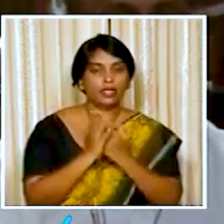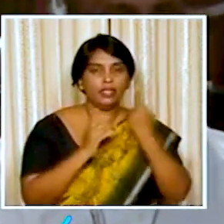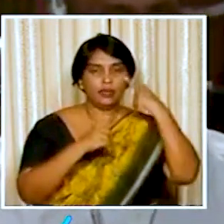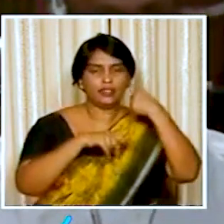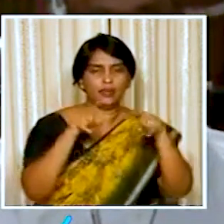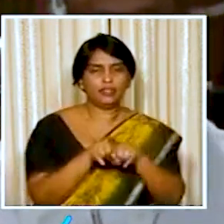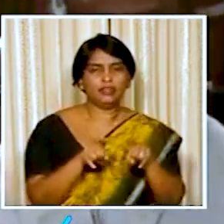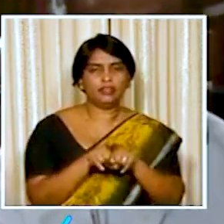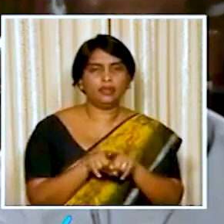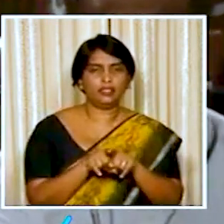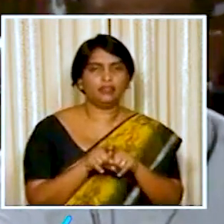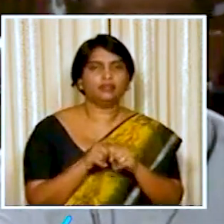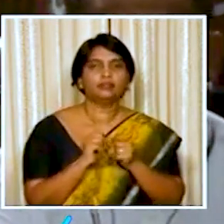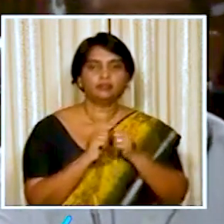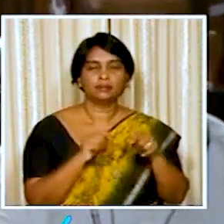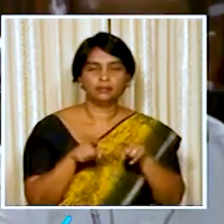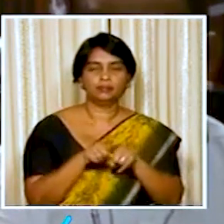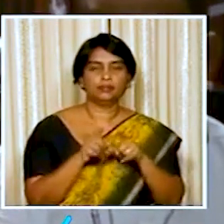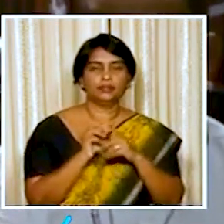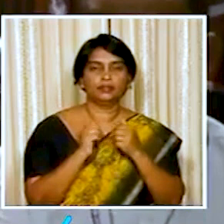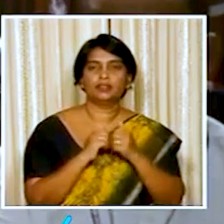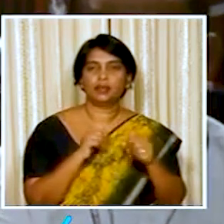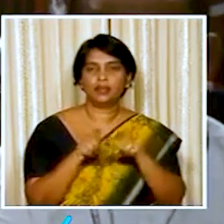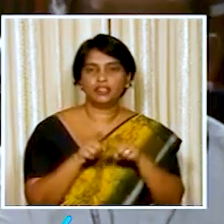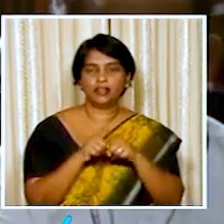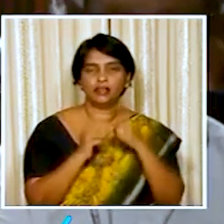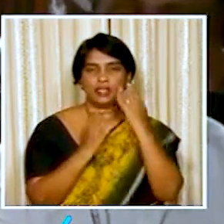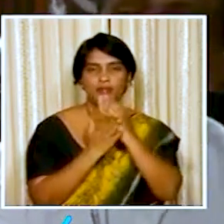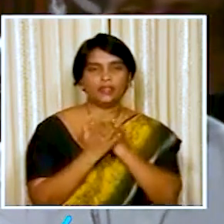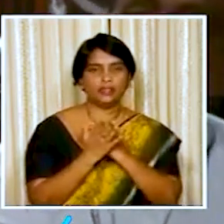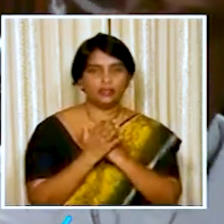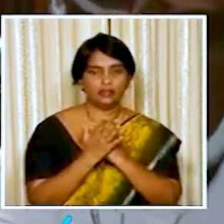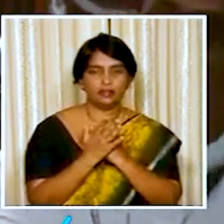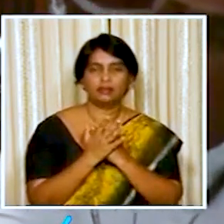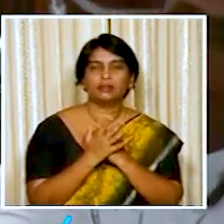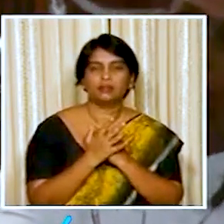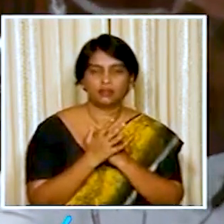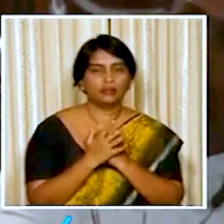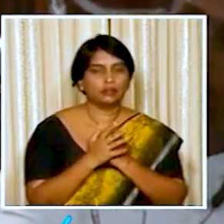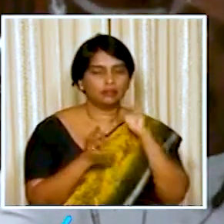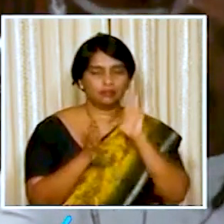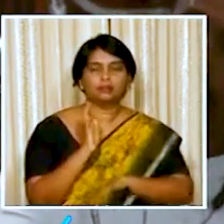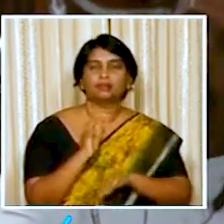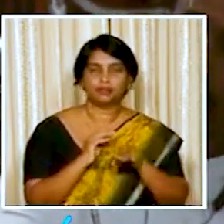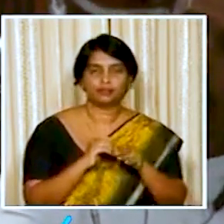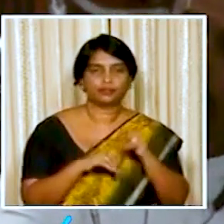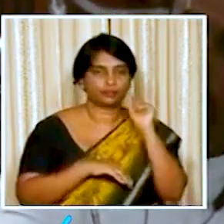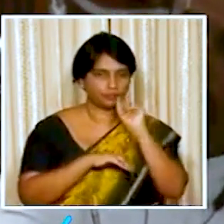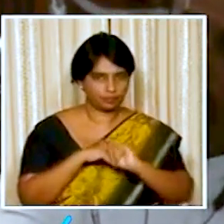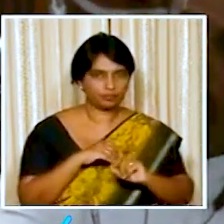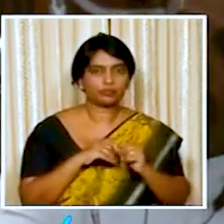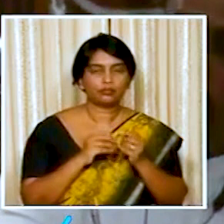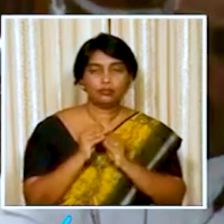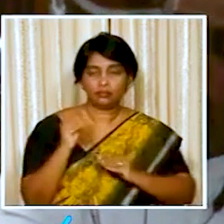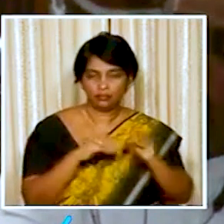තිබිච්ච බජට් එකම සුපුරුදු විදියටම තා පොඩ්ඩක් වැඩි කරලා ඉදිරිපත් කරලා එහෙම මේ ටිකක් කැපුවා මිස මොකක් හරි නිර්මාණශීලී විසඳුමක්